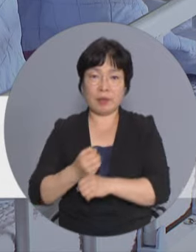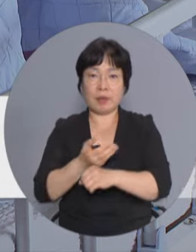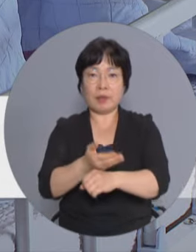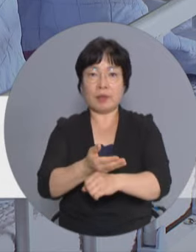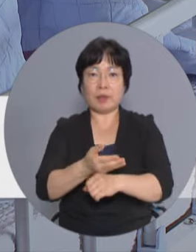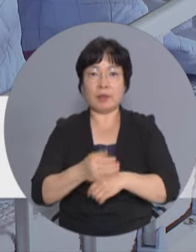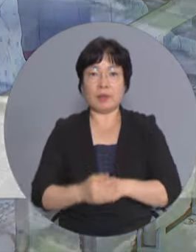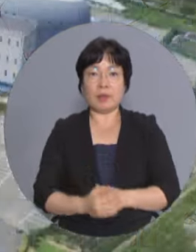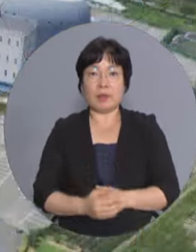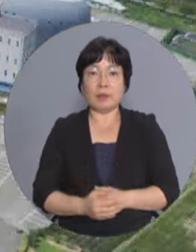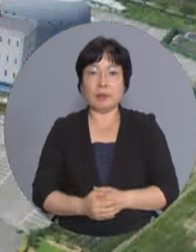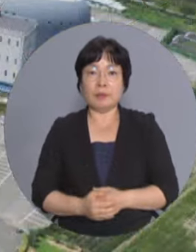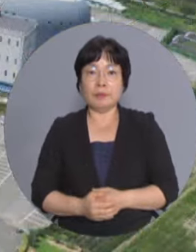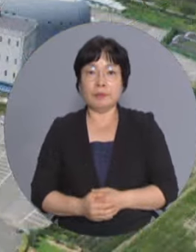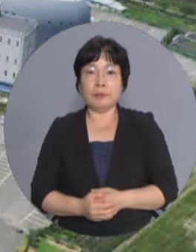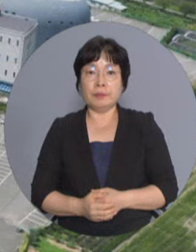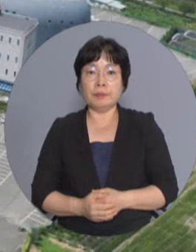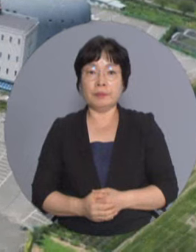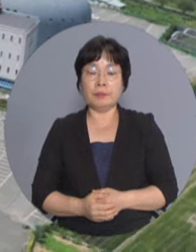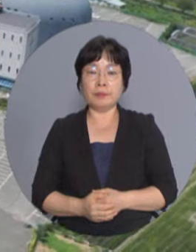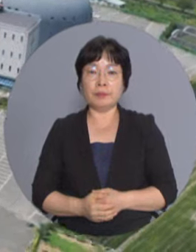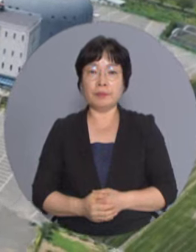기자입니다.